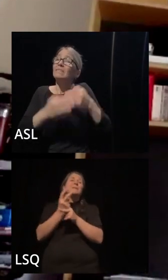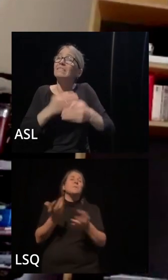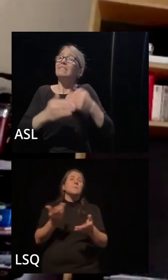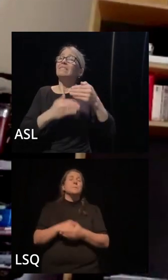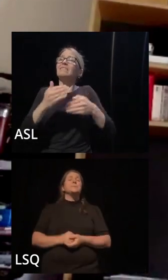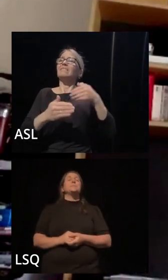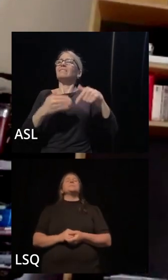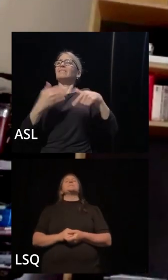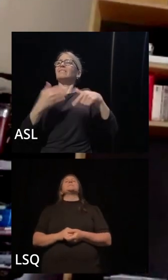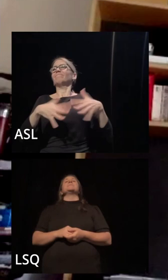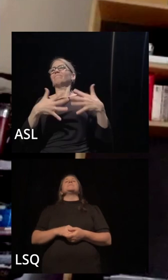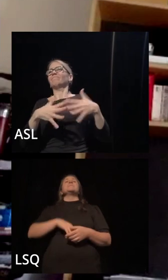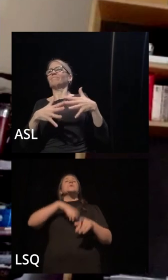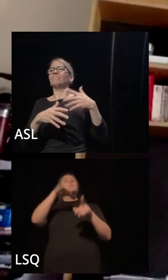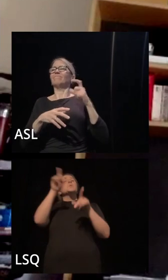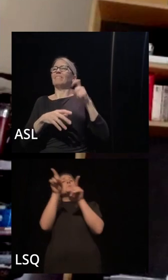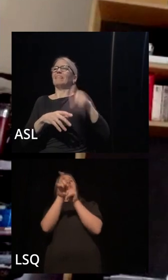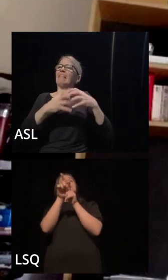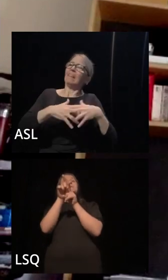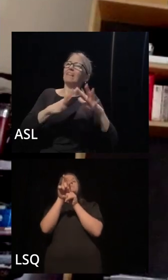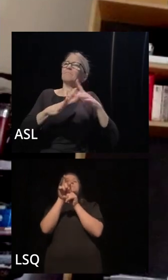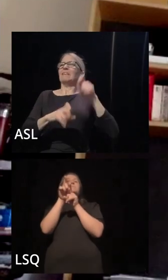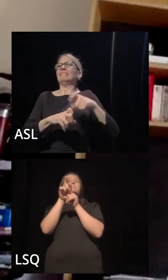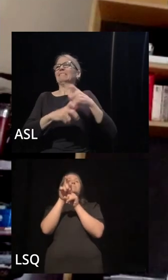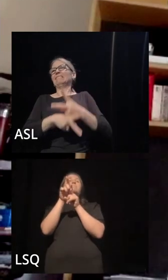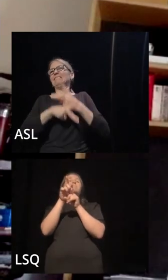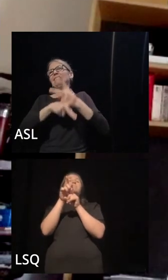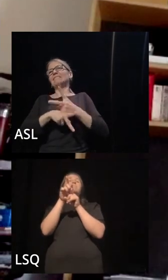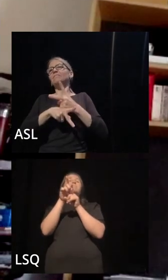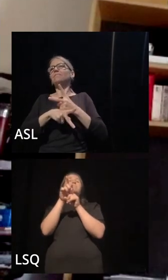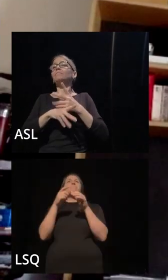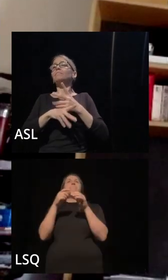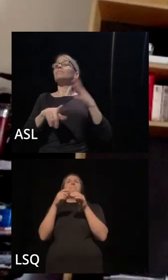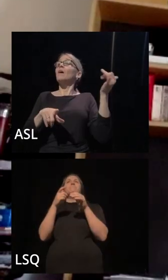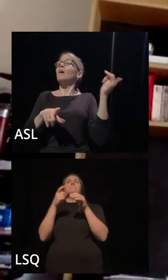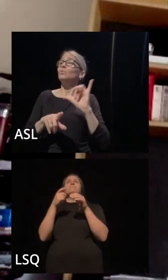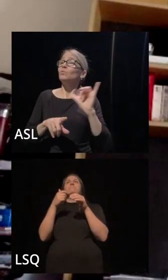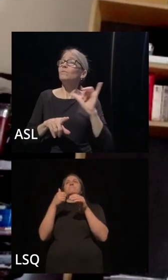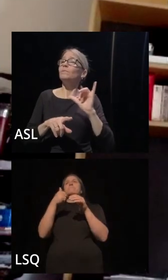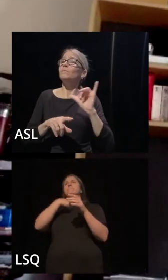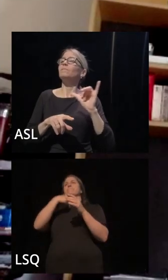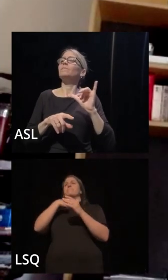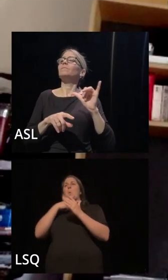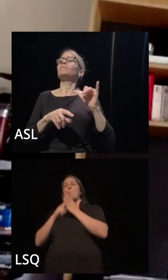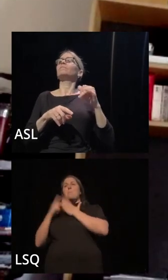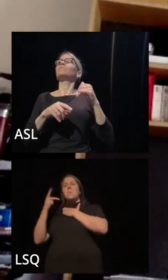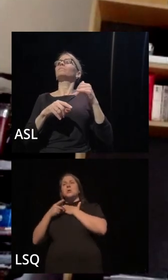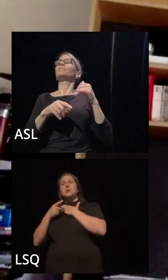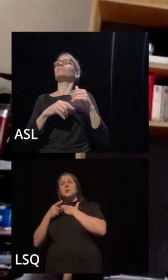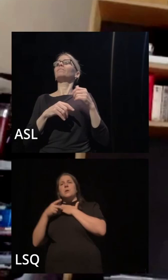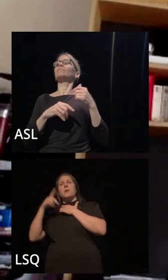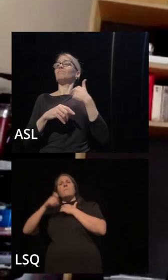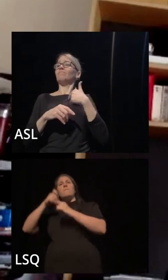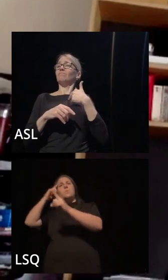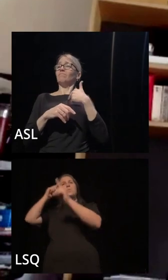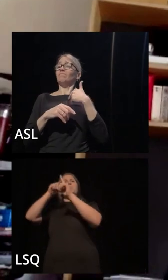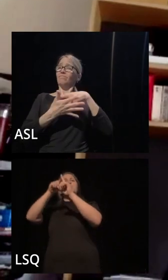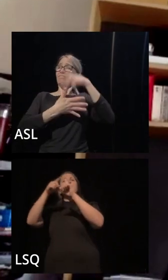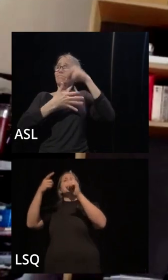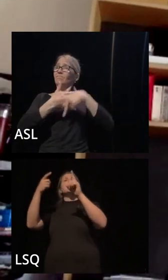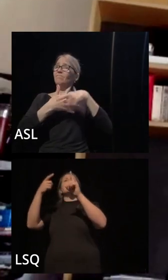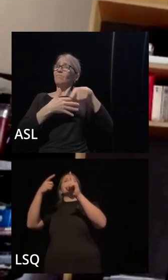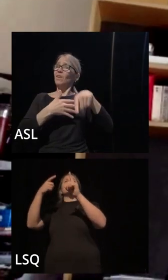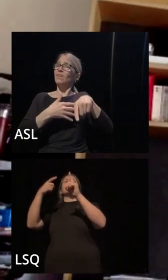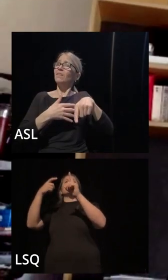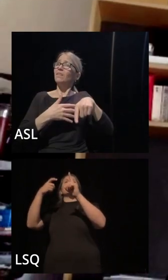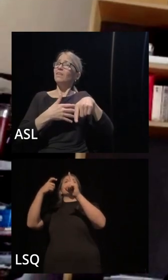ces productions servent bien l'intérêt général, l'intérêt du plus grand nombre, parce que là aussi,